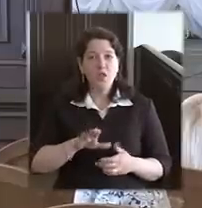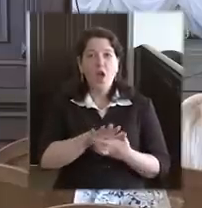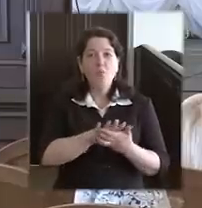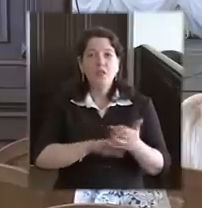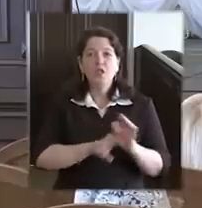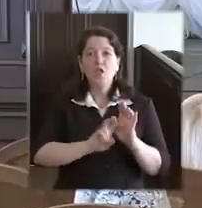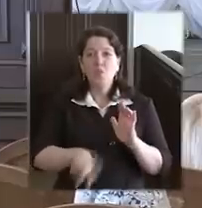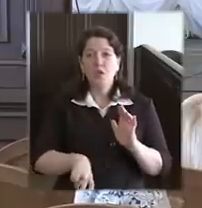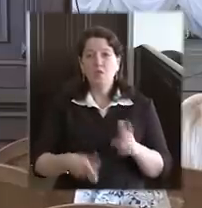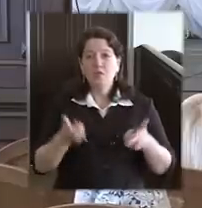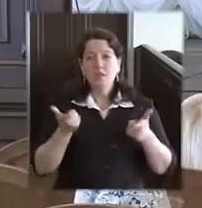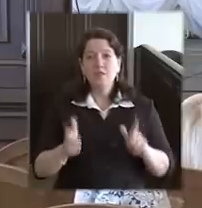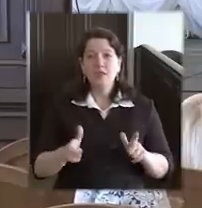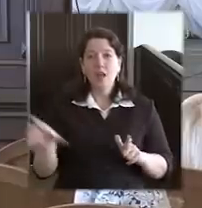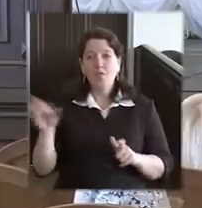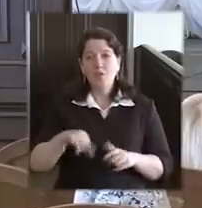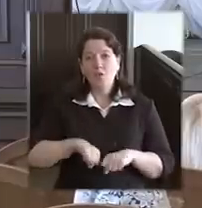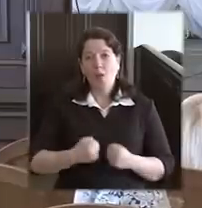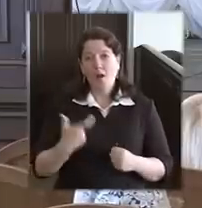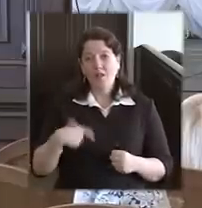Прыгнул. Сломал действительно себе.